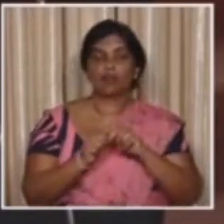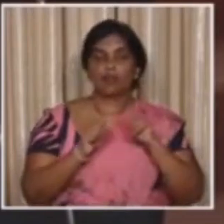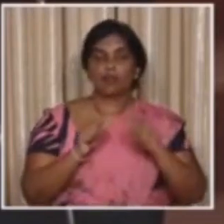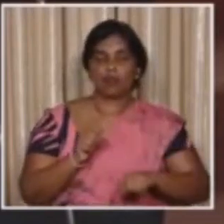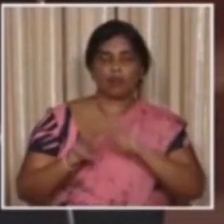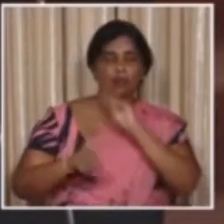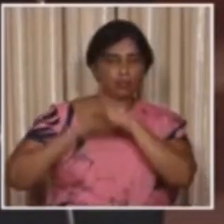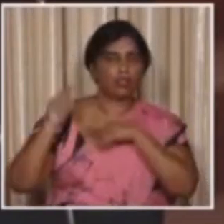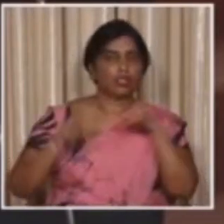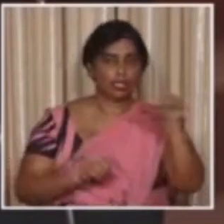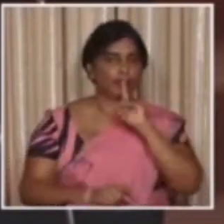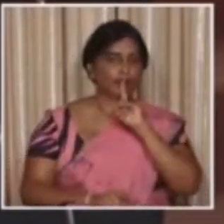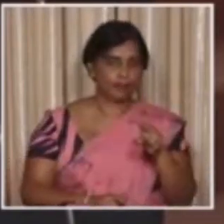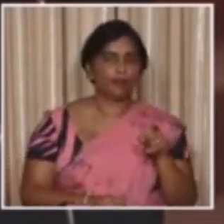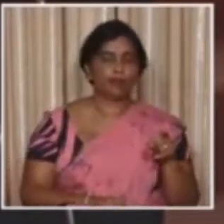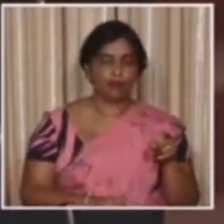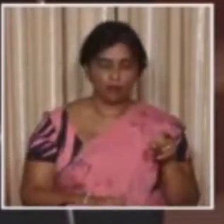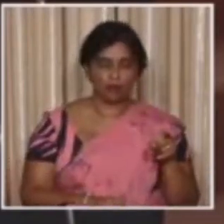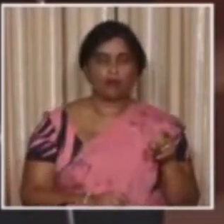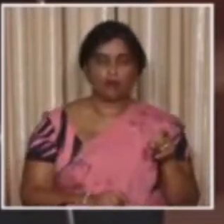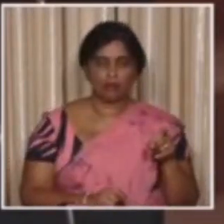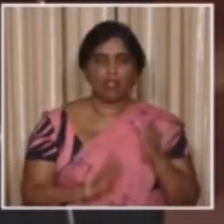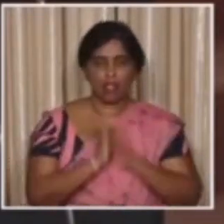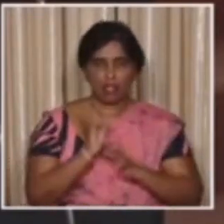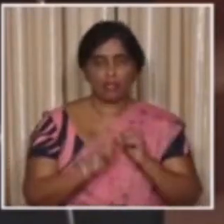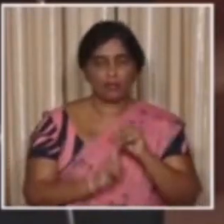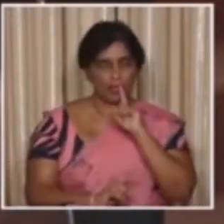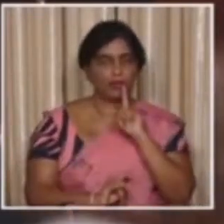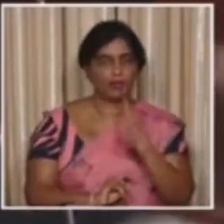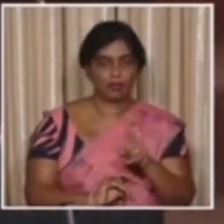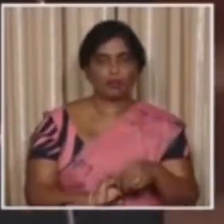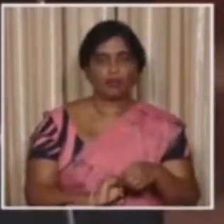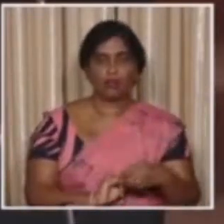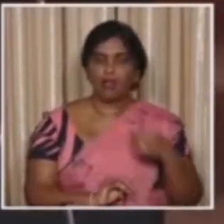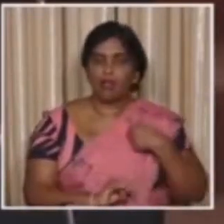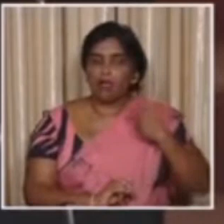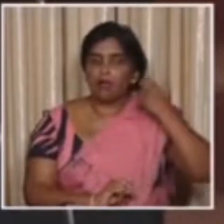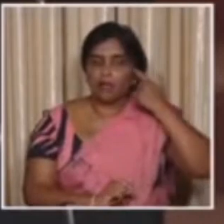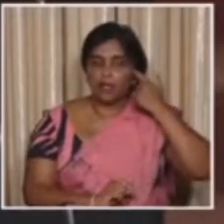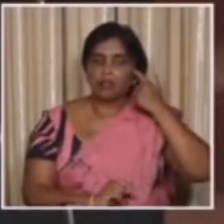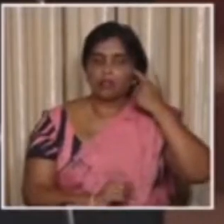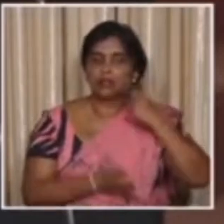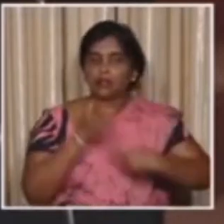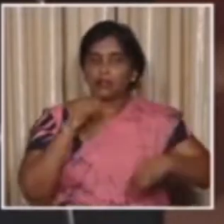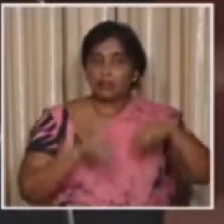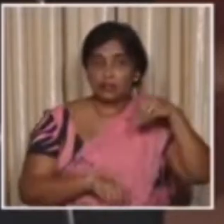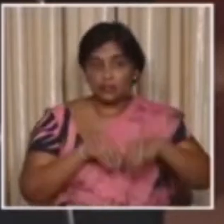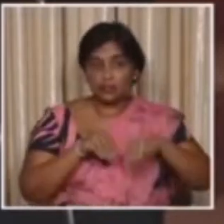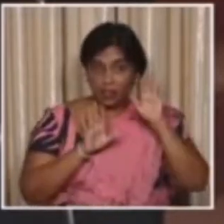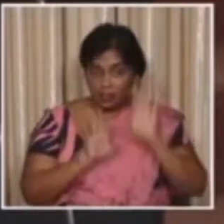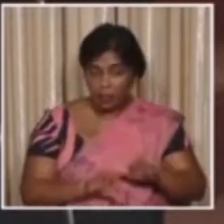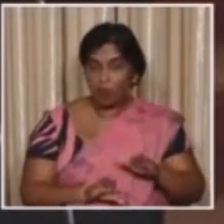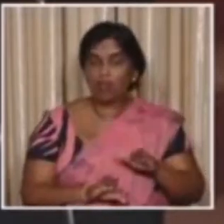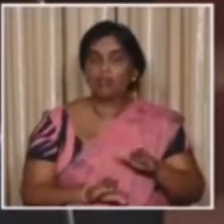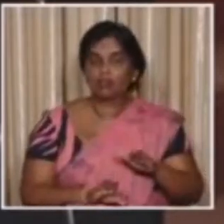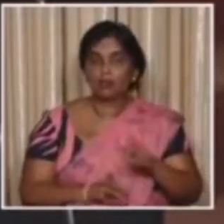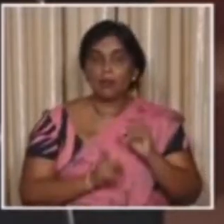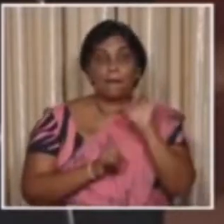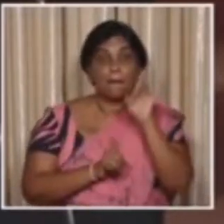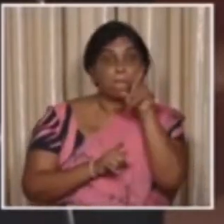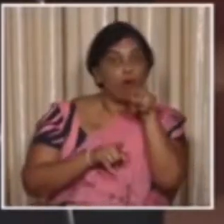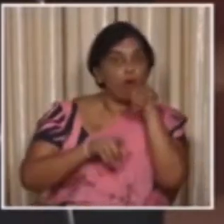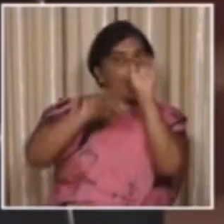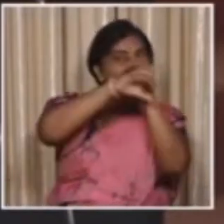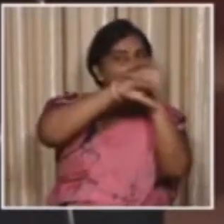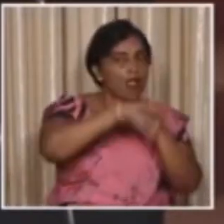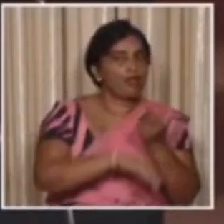යැපෙනවා කියලා. ඔව් කිව්වා ඒක. අපිට කිව්වා. එතකොට අපි හිතුවා ඡන්දයක් ගත්තොත් මේ 15 දෙනා හෙලිදරව්